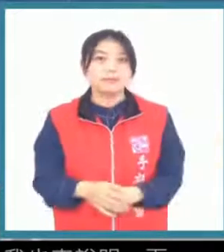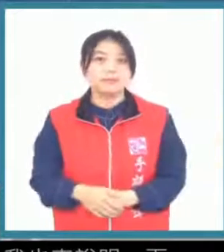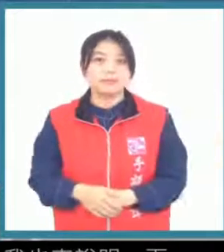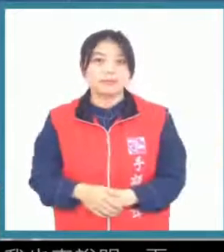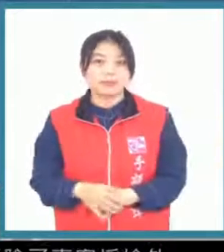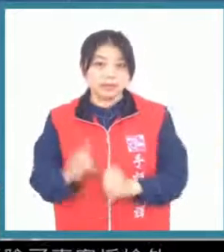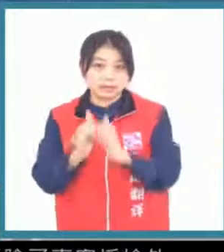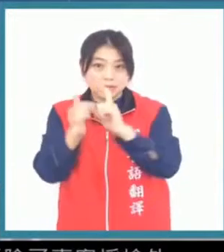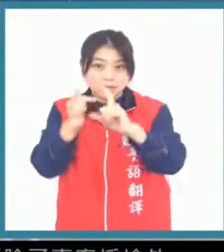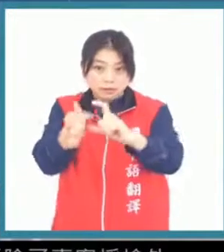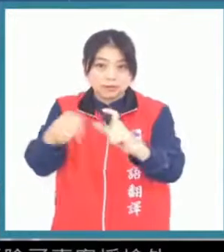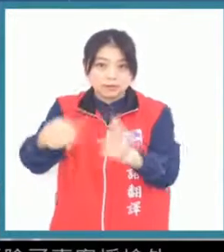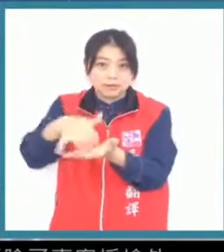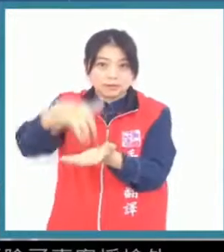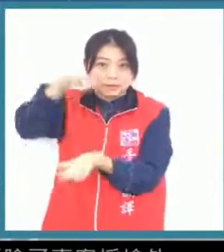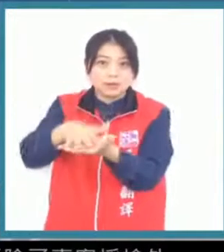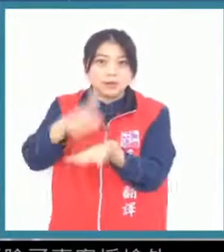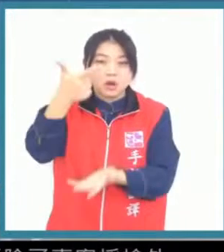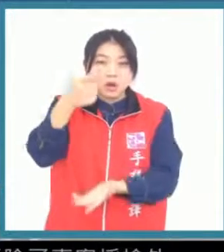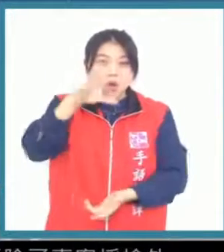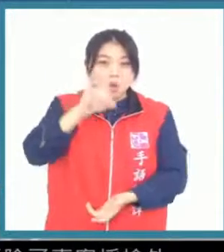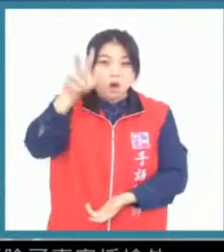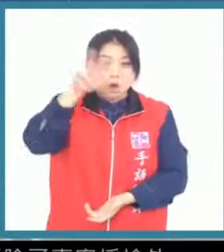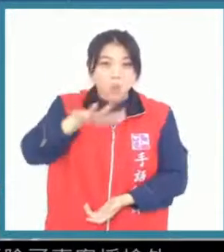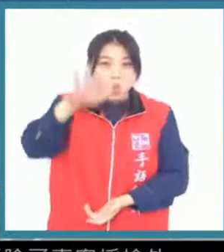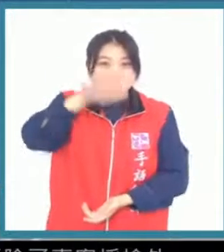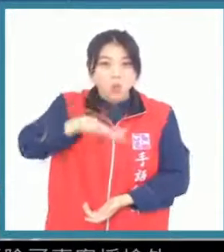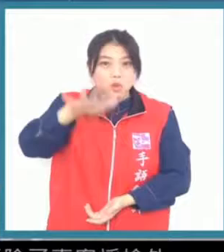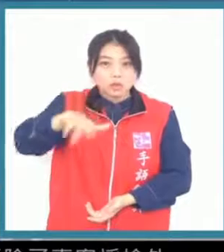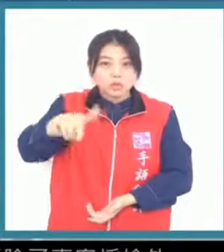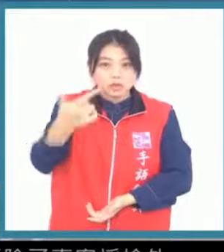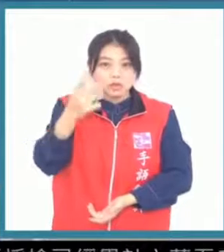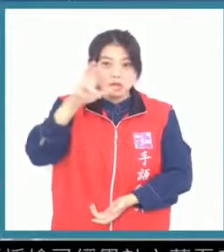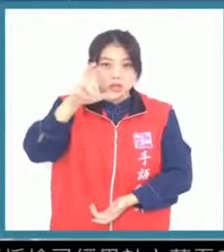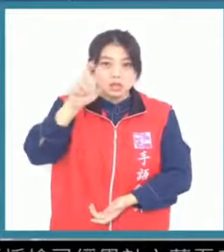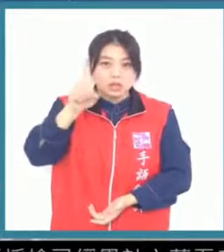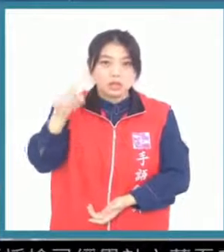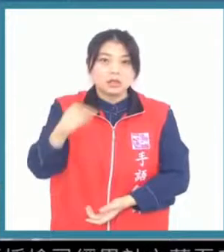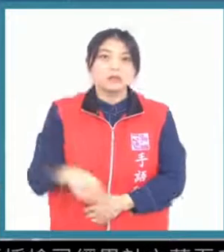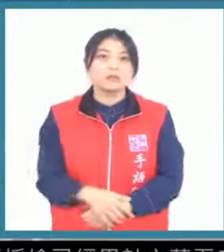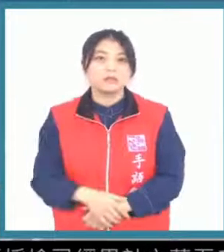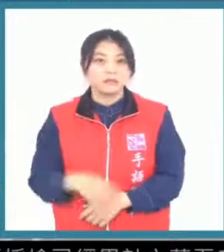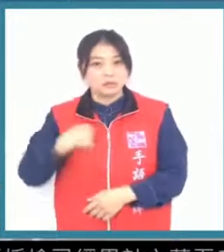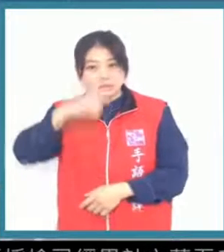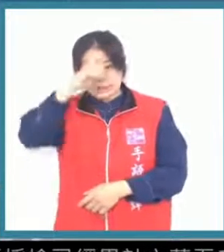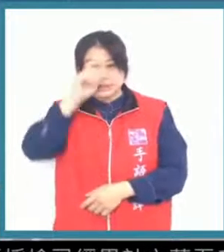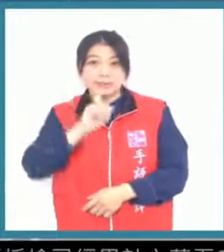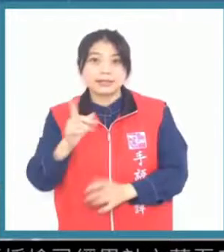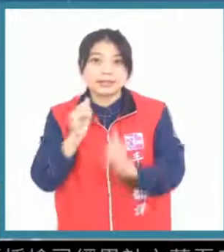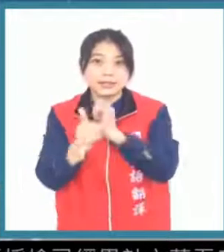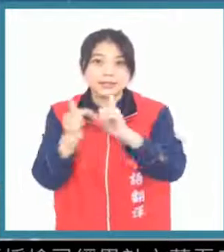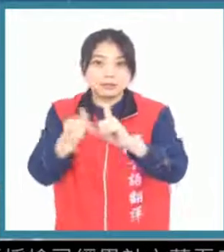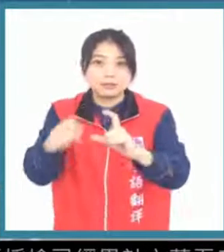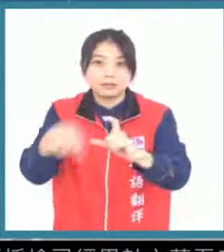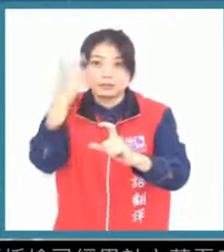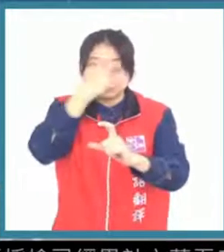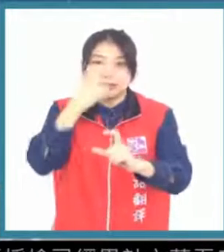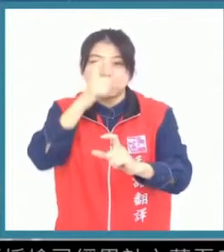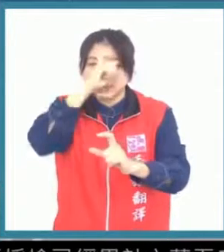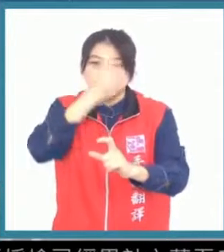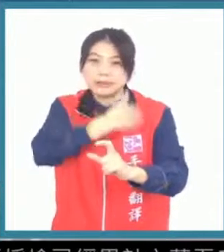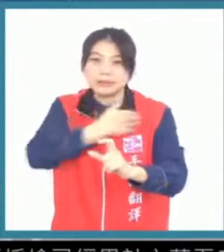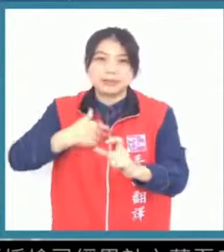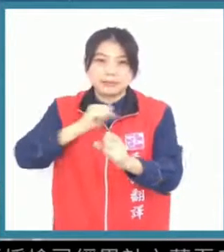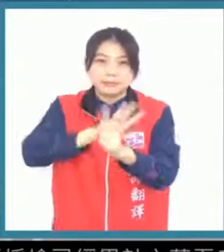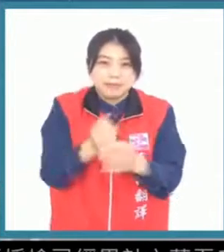社区采检已经累计65721人。那我想社区采检是为了找出潜在的病例，